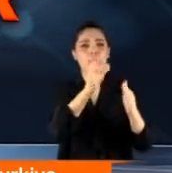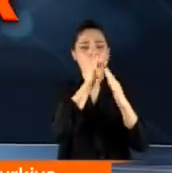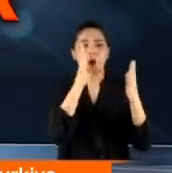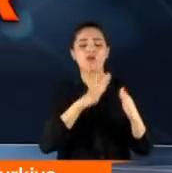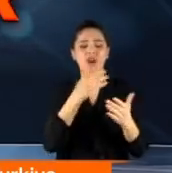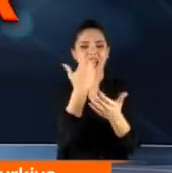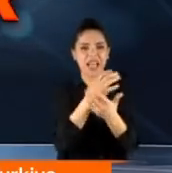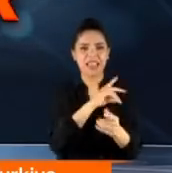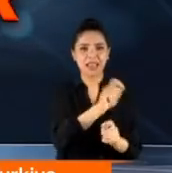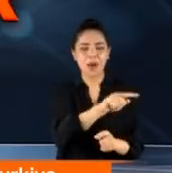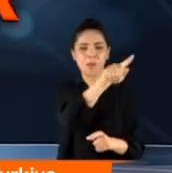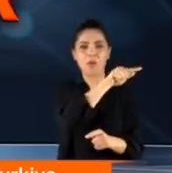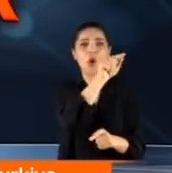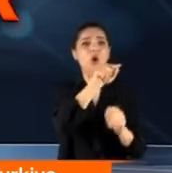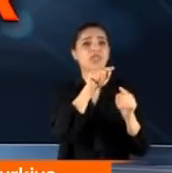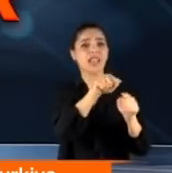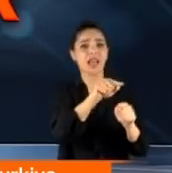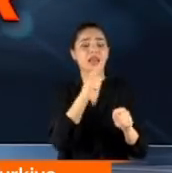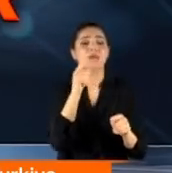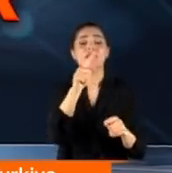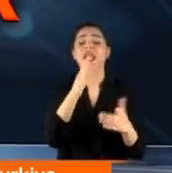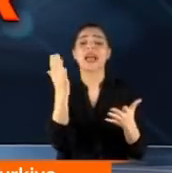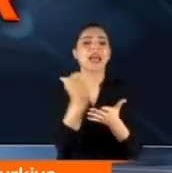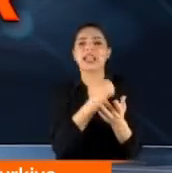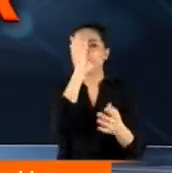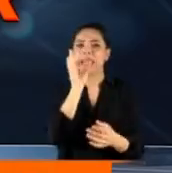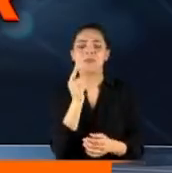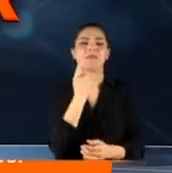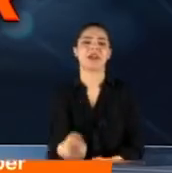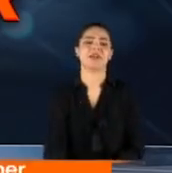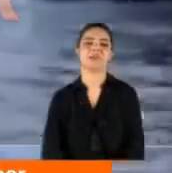çekim yapıyorlardı. O sıra dışı kovalamacada bakın kim galip geldi.